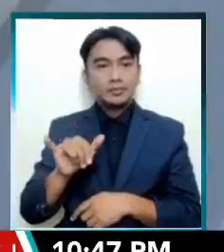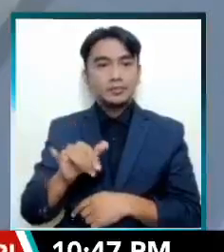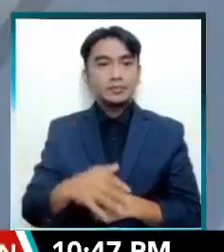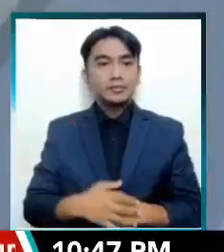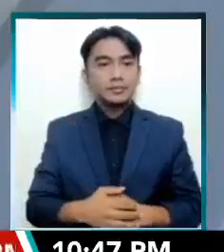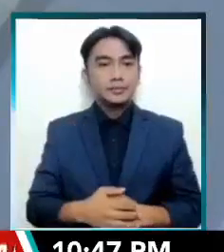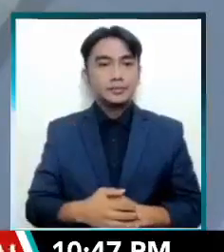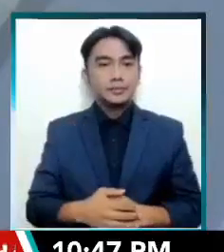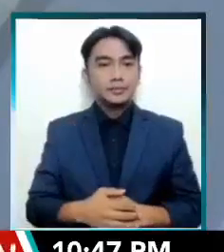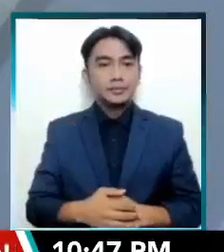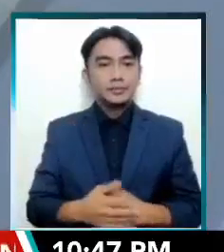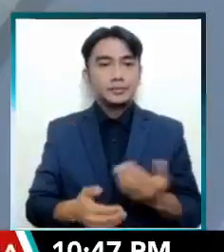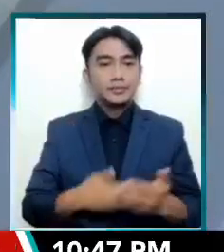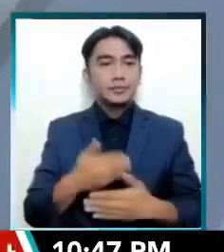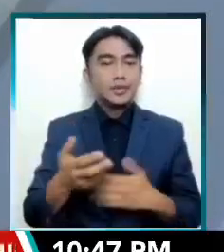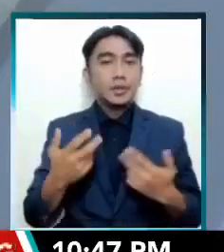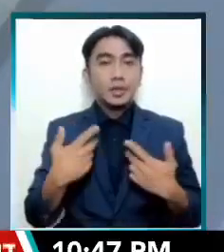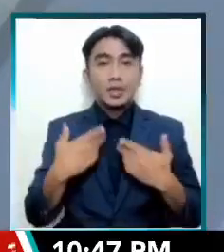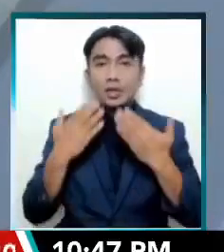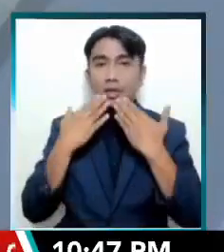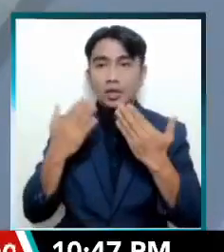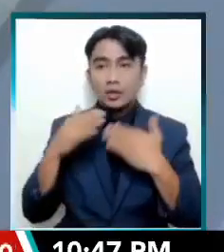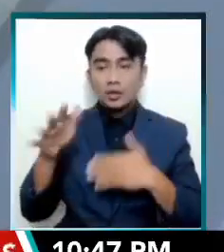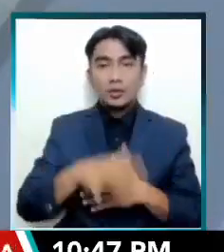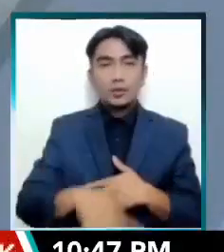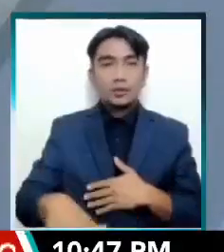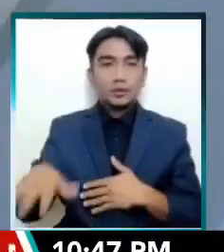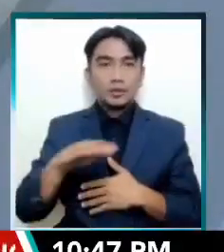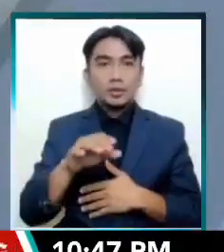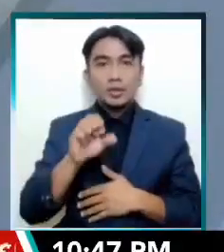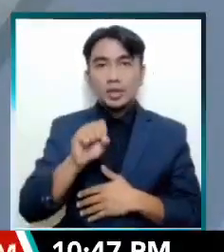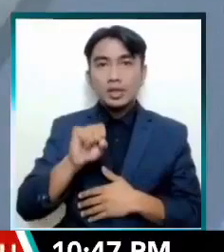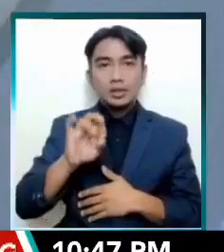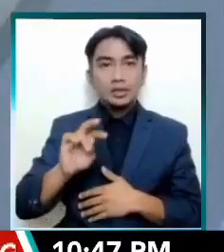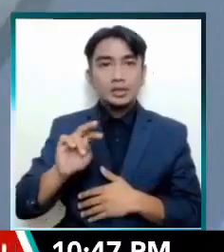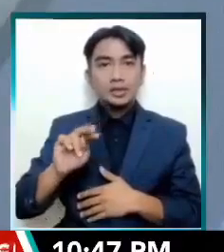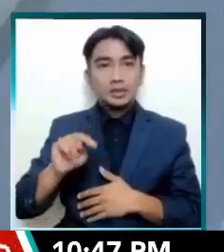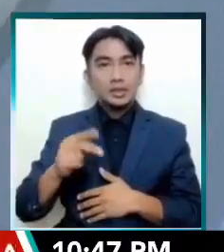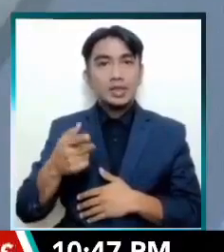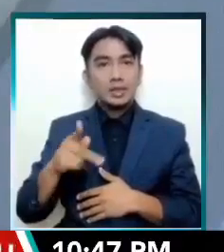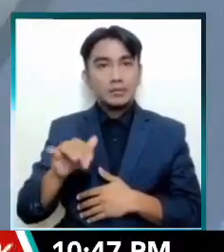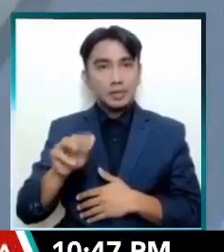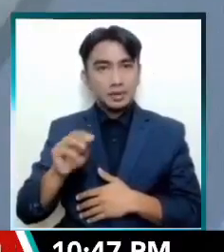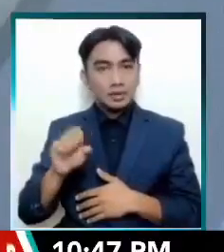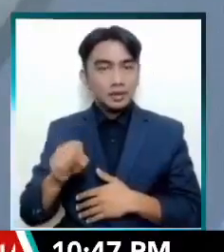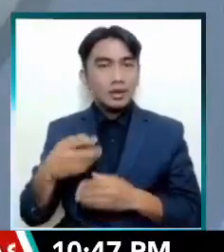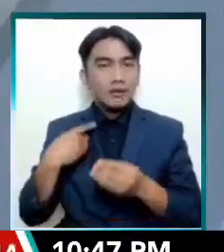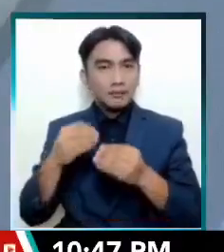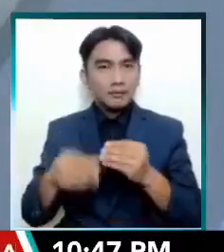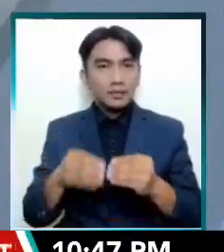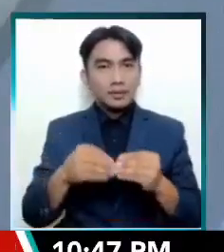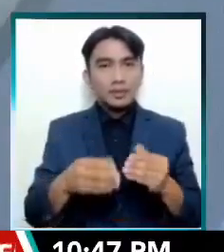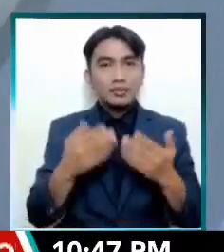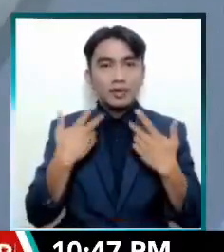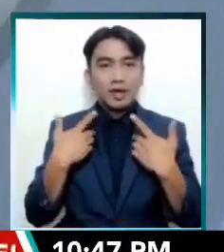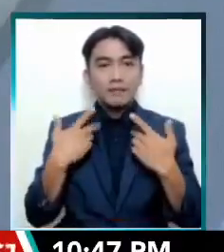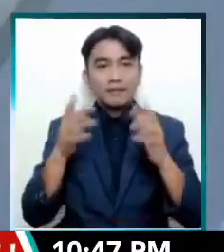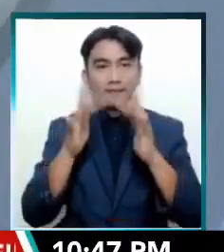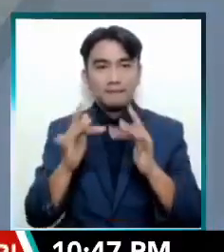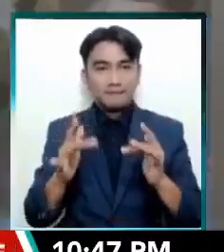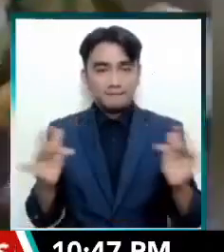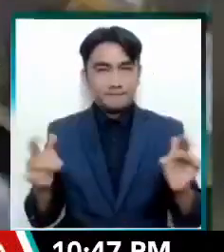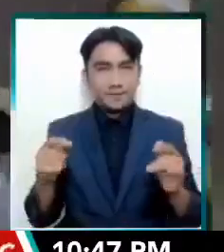Bilang pasasalamat sa mga Singkamas farmer, masayang ipinagdiwang ang Singkamas Festival sa San Marcelino,